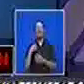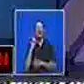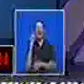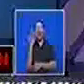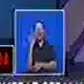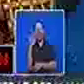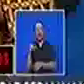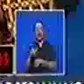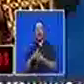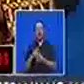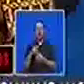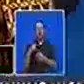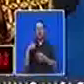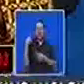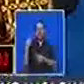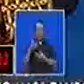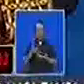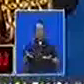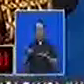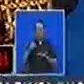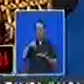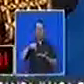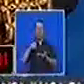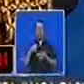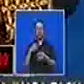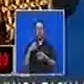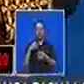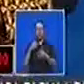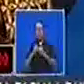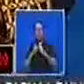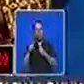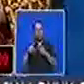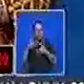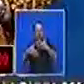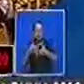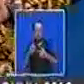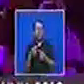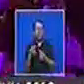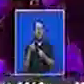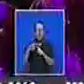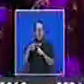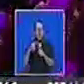situasinya makin buruk. Jadi kita akan lakukan itu sebagai satu prioritas ke depan. Baik.